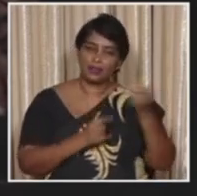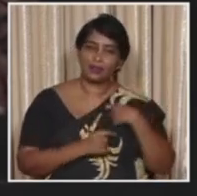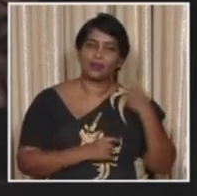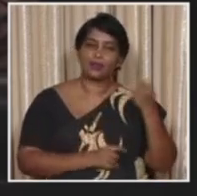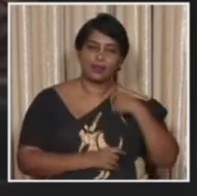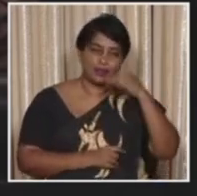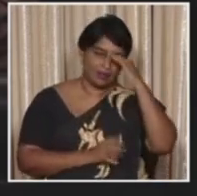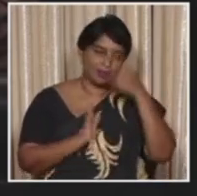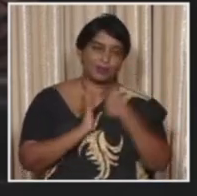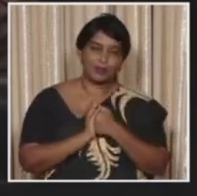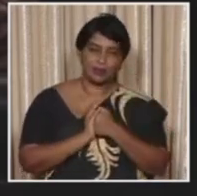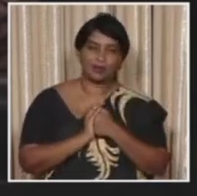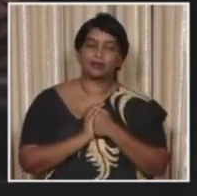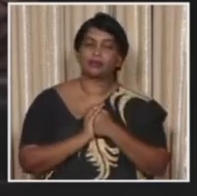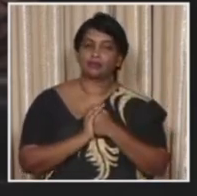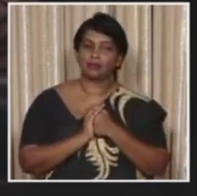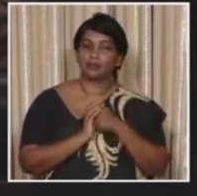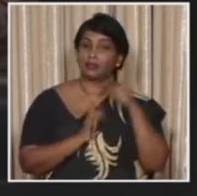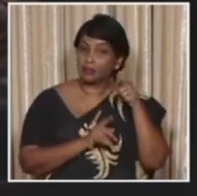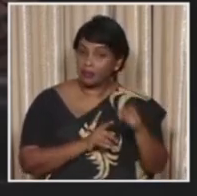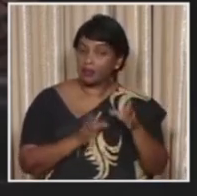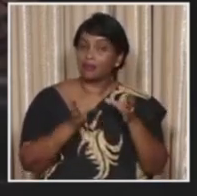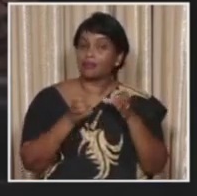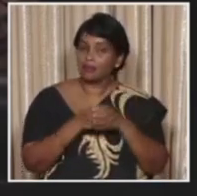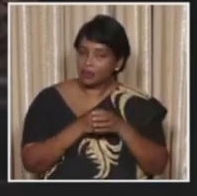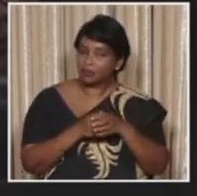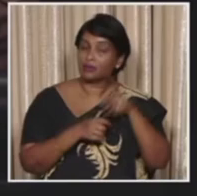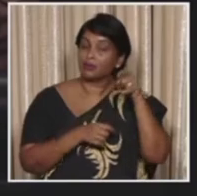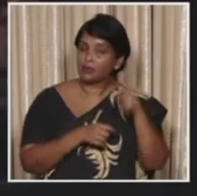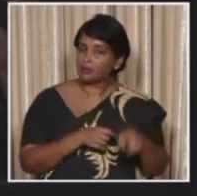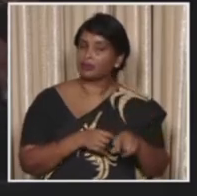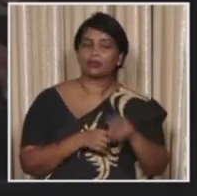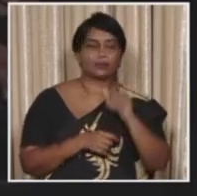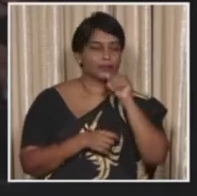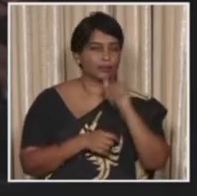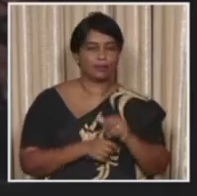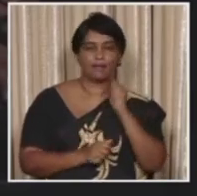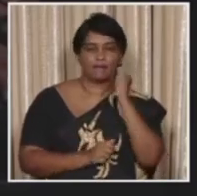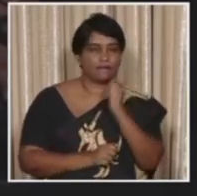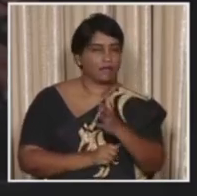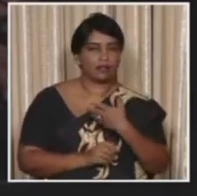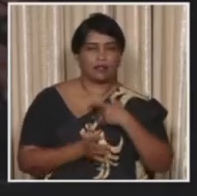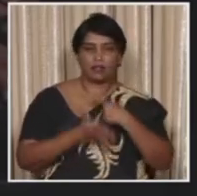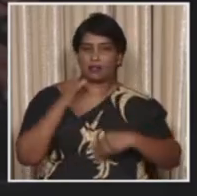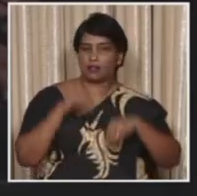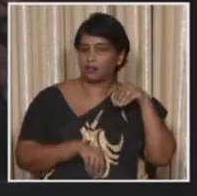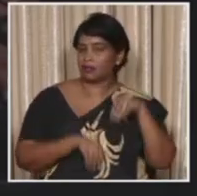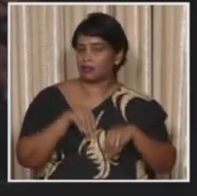නායකතුමනි ඔබතුමාට ඔබතුමාගේ පක්ෂයට ඔබතුමාට කිසිම කැලල්ලක් වෙන්න දේශපාලන